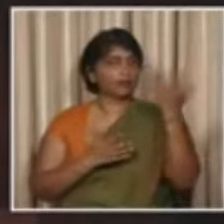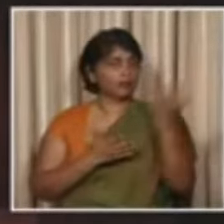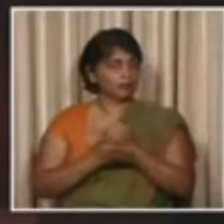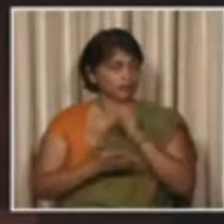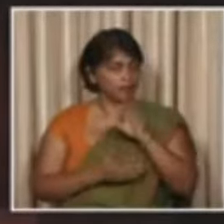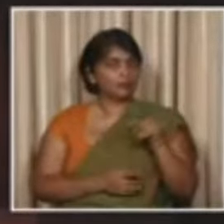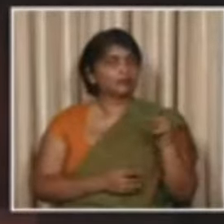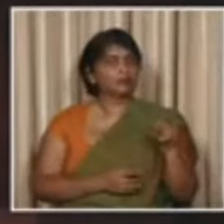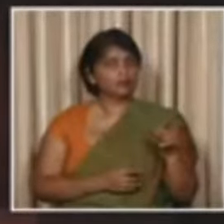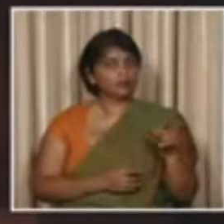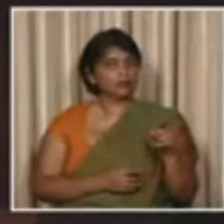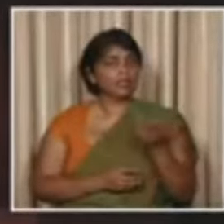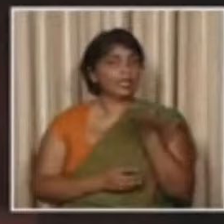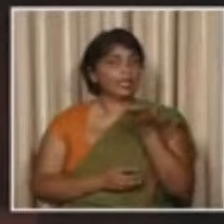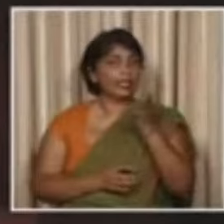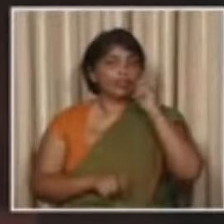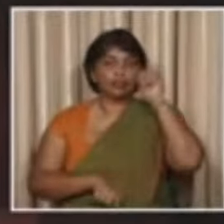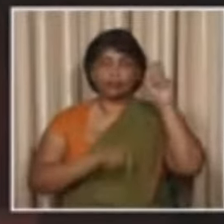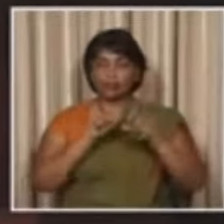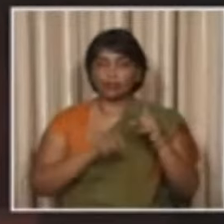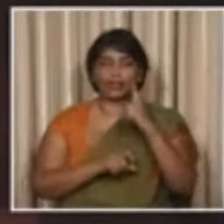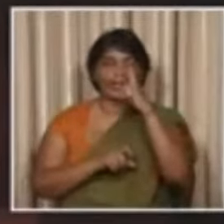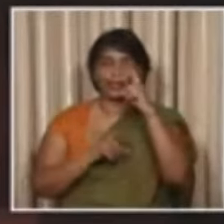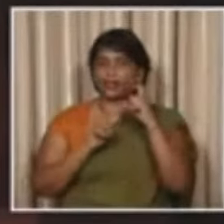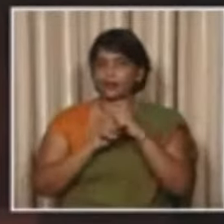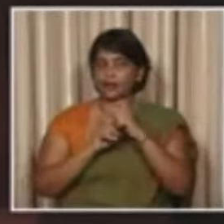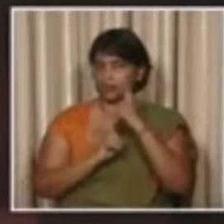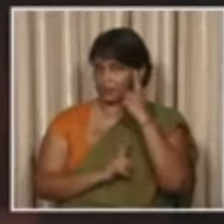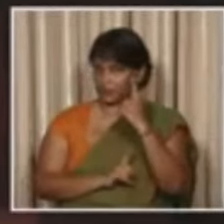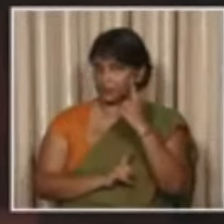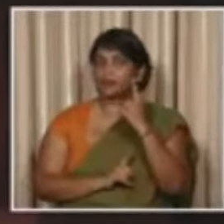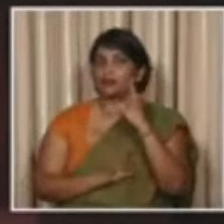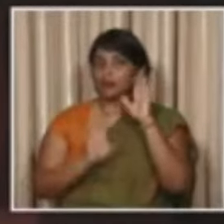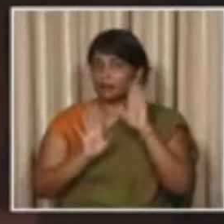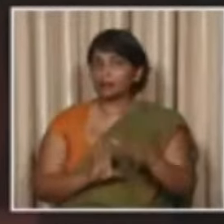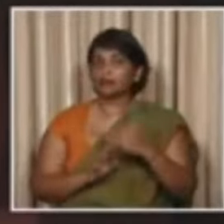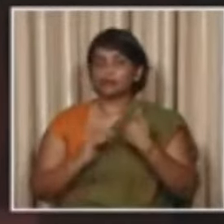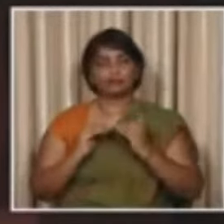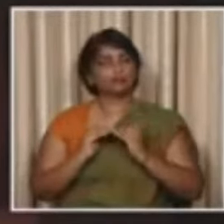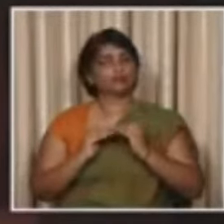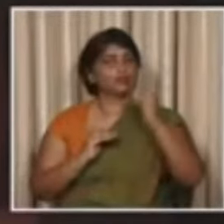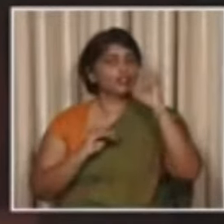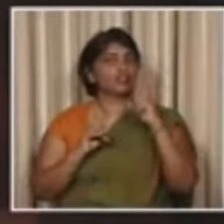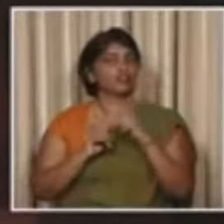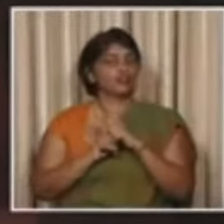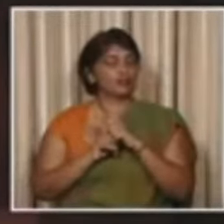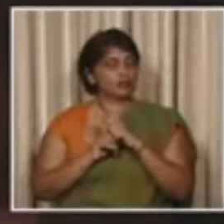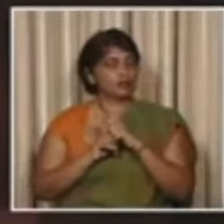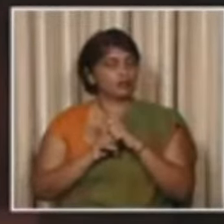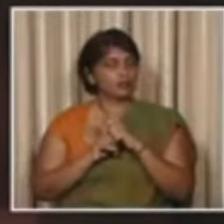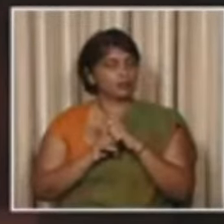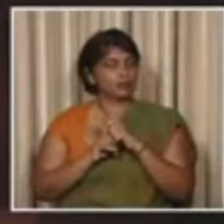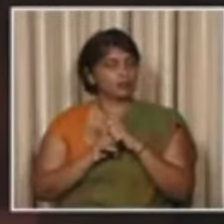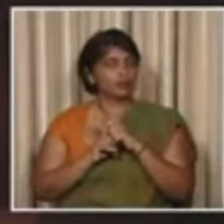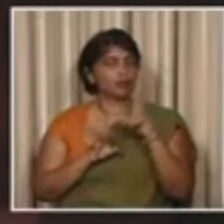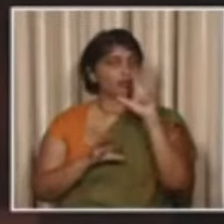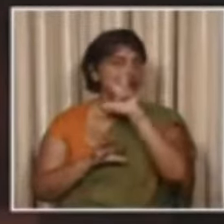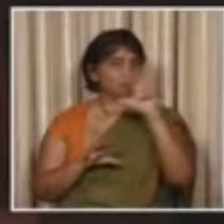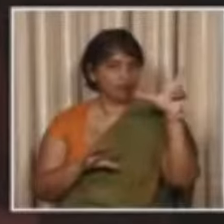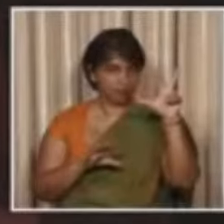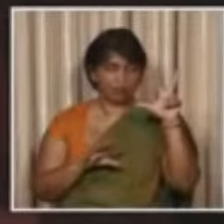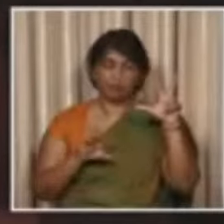තිබෙන්නේ ඉල්ලුම් කරුවන්ගෙන් $1 එකයි. නමුත් මේක වැඩි වෙලා තිබෙනවා $18